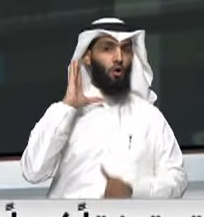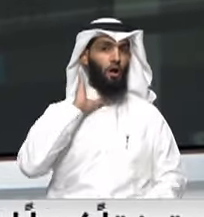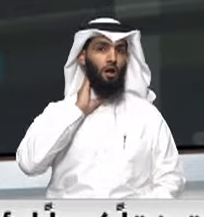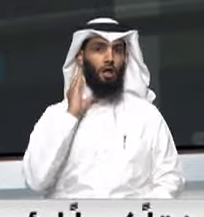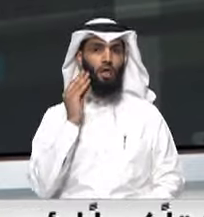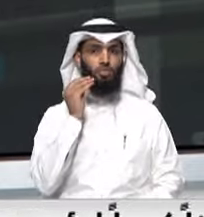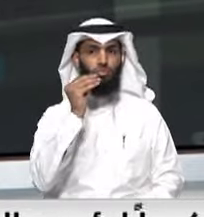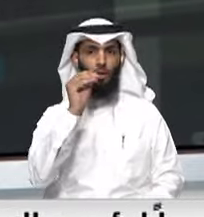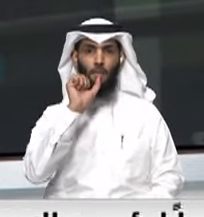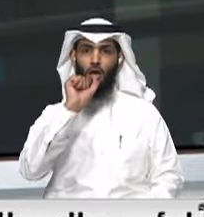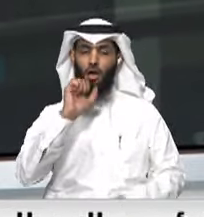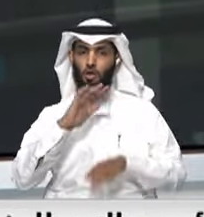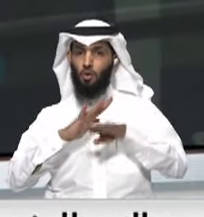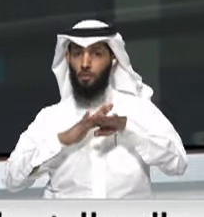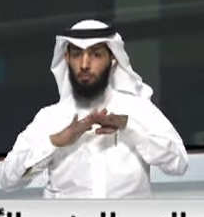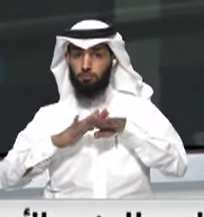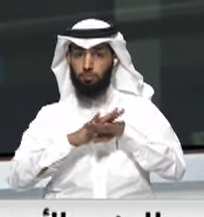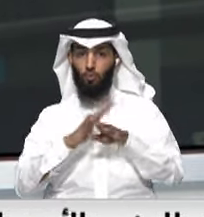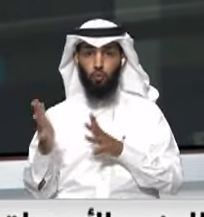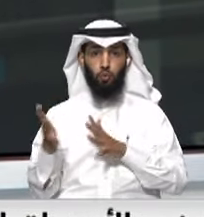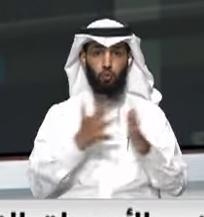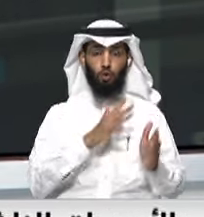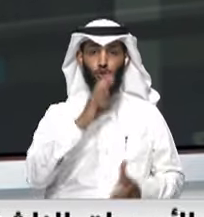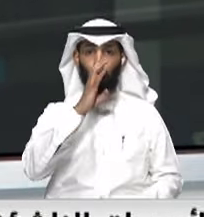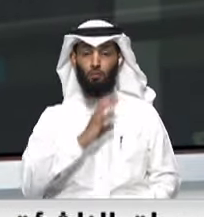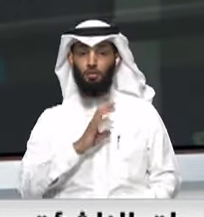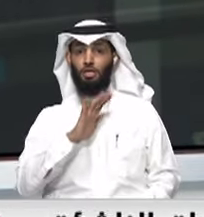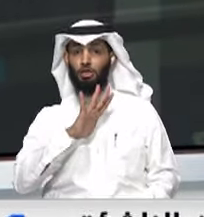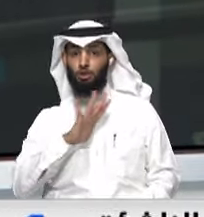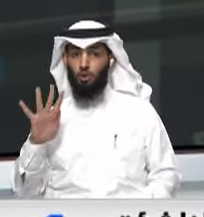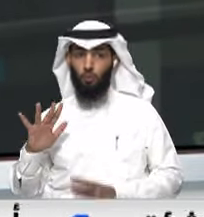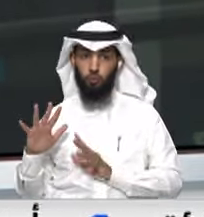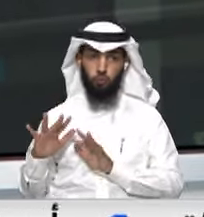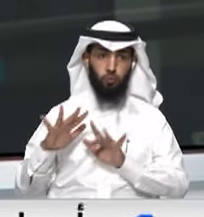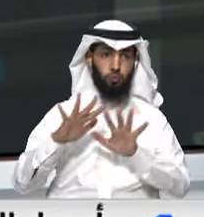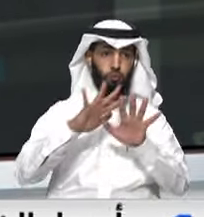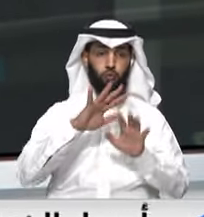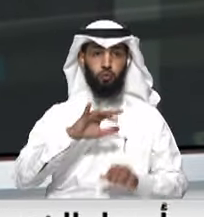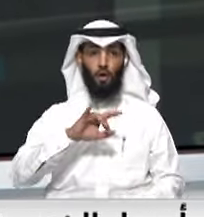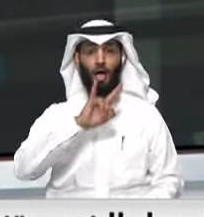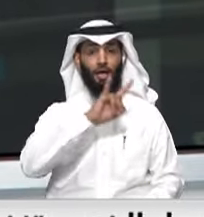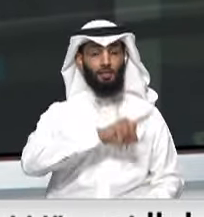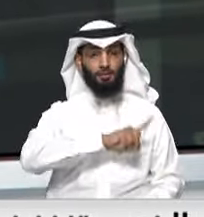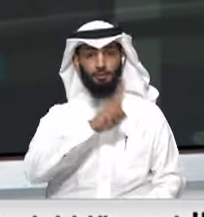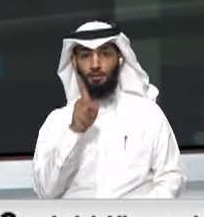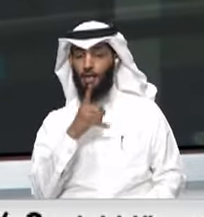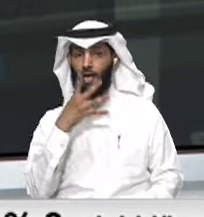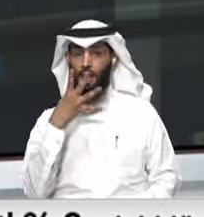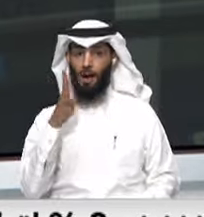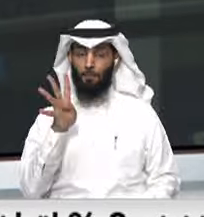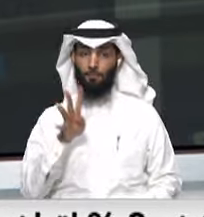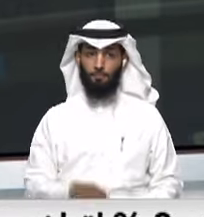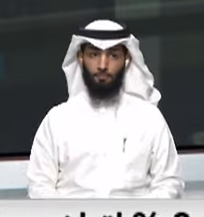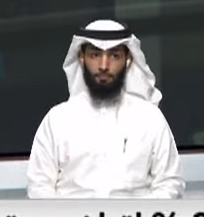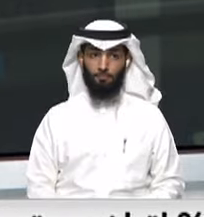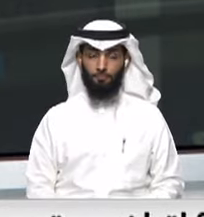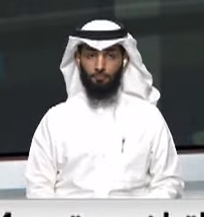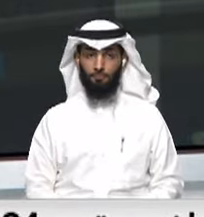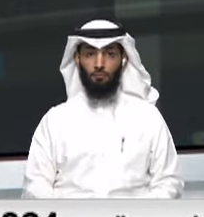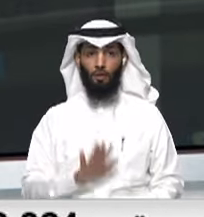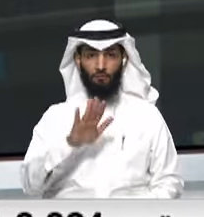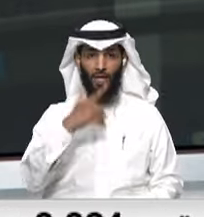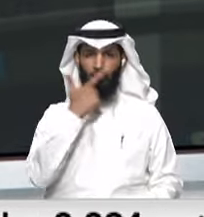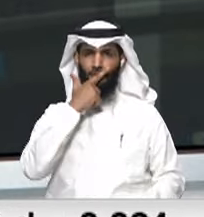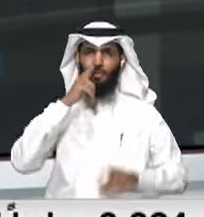الساحليه والرياح جنوبيه شرقيه خفيفه الى معتدله من 10 الى 40 م في الساعه تظهر بعض السحب